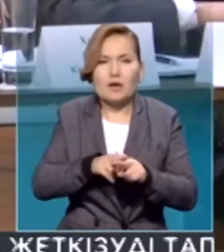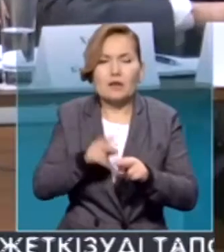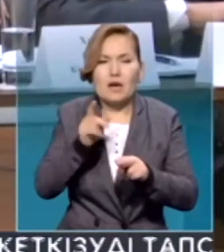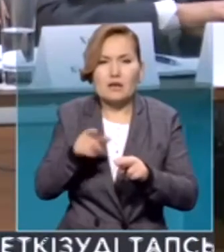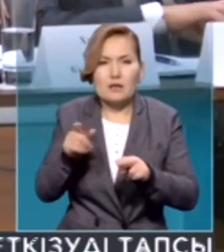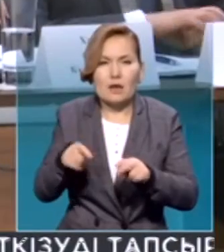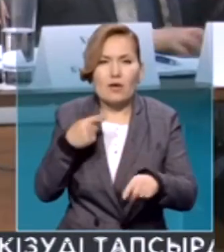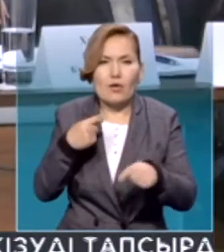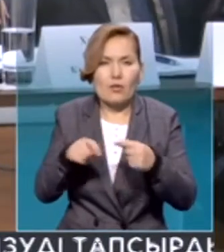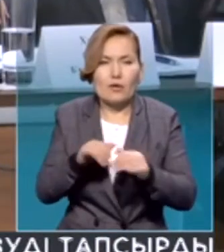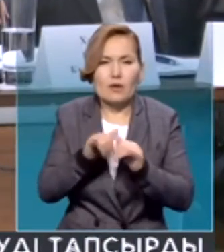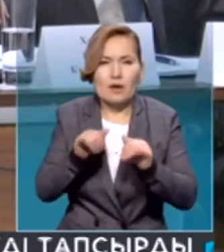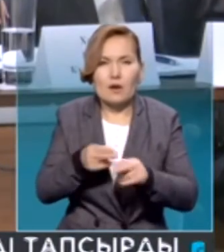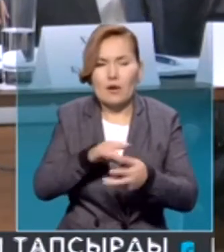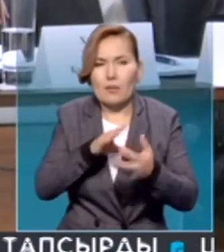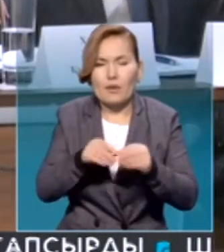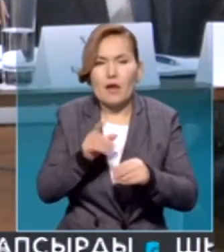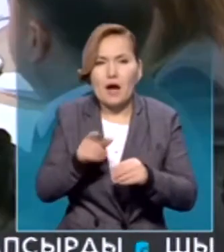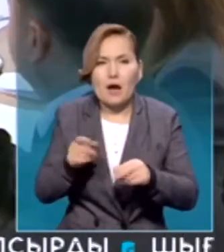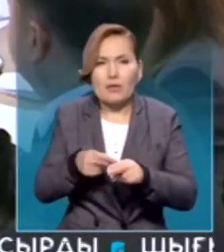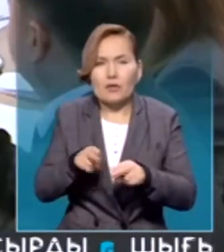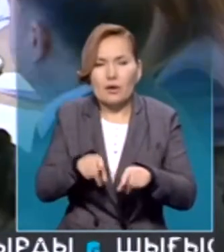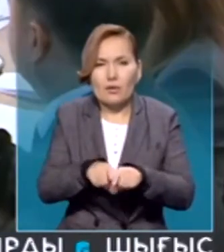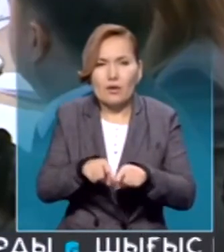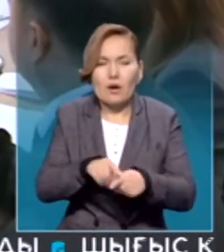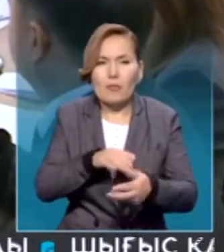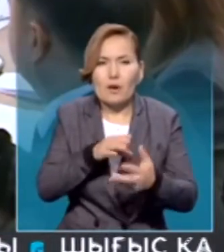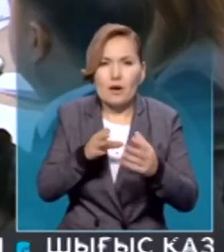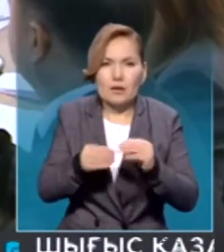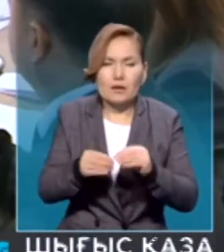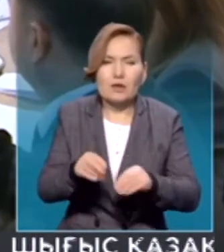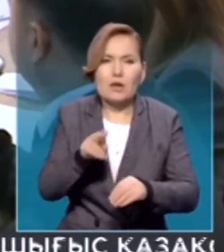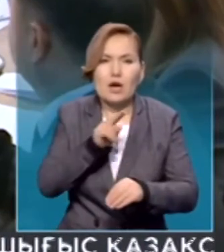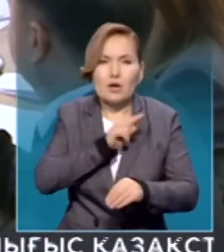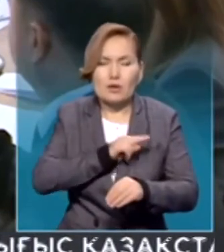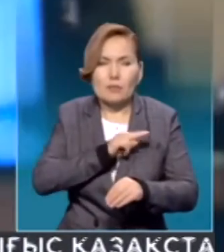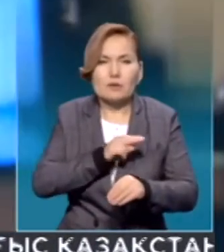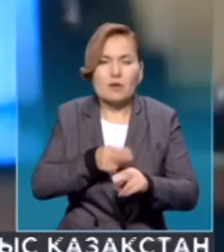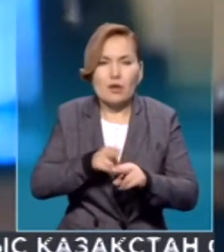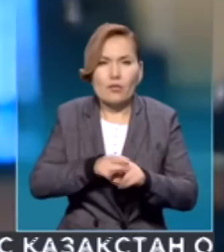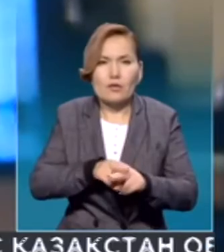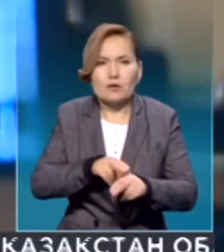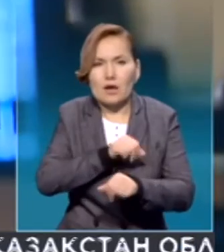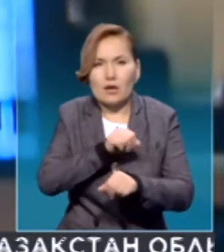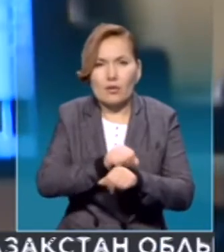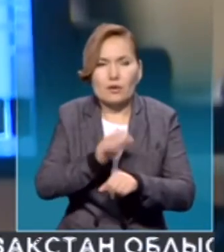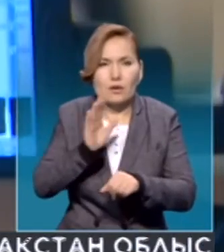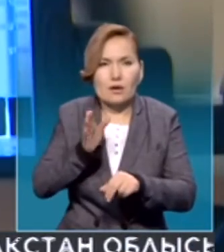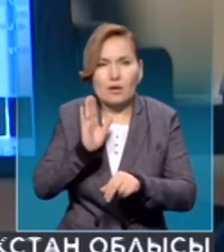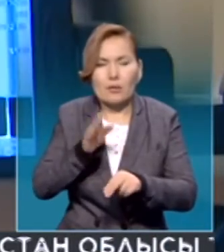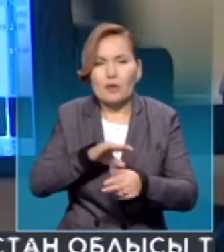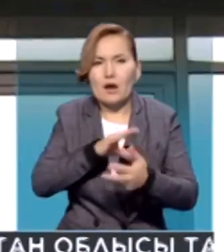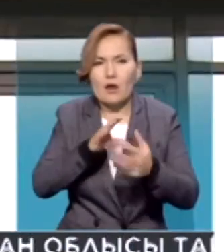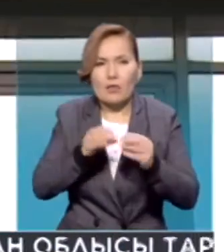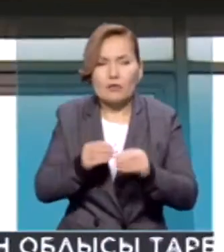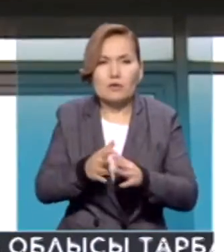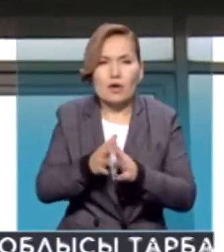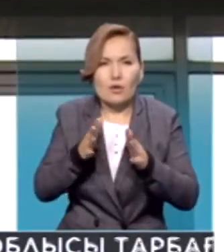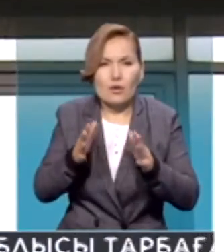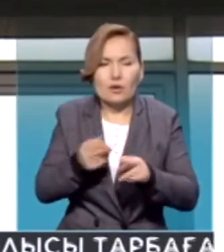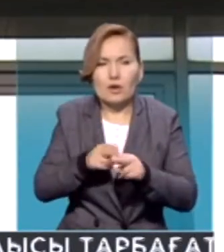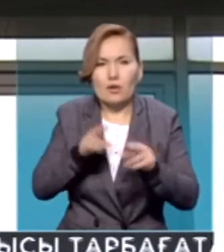анықтамасы айқындалады. Сонымен қатар адам саудасының ықтимал құрбаны және осал жағдай деген ұғымдар енгізіледі. Бұл қылмыстың алдын алуға мүмкіндік береді, дейді